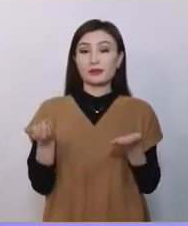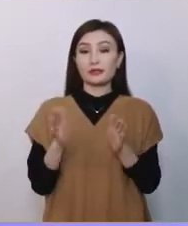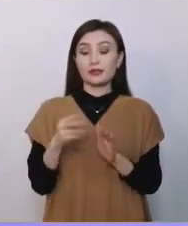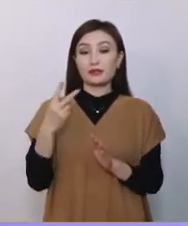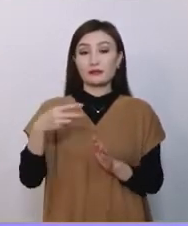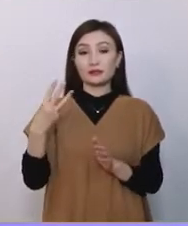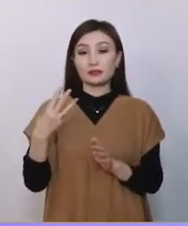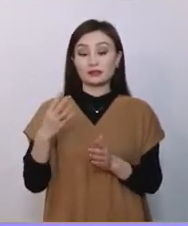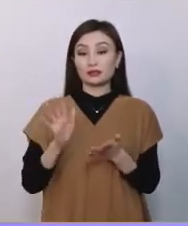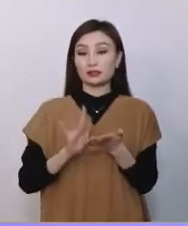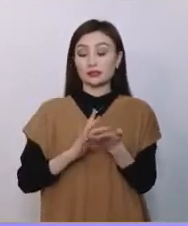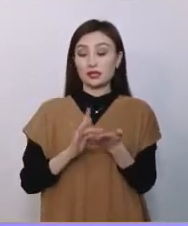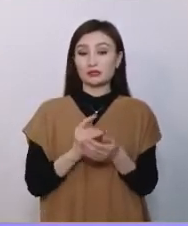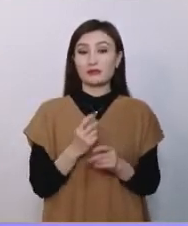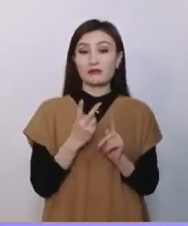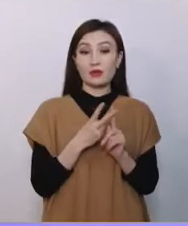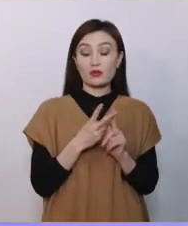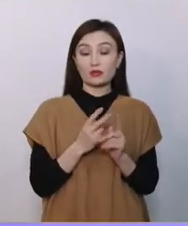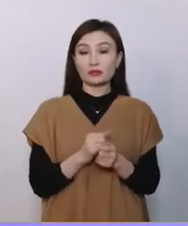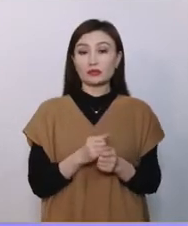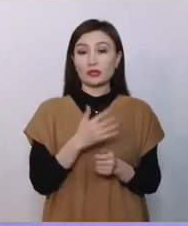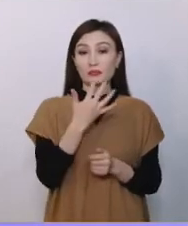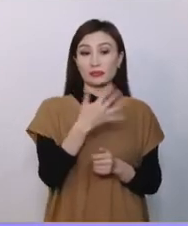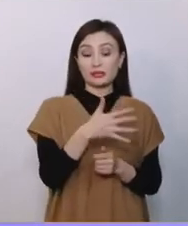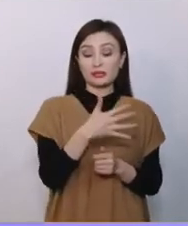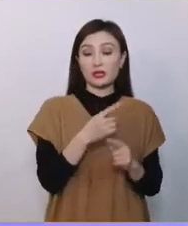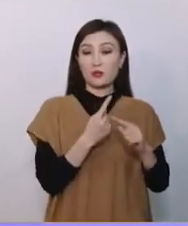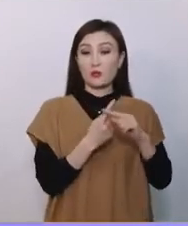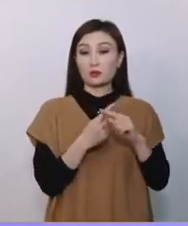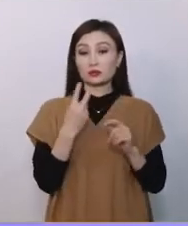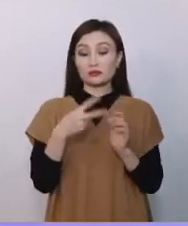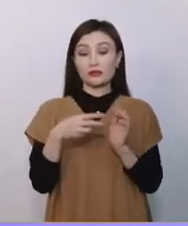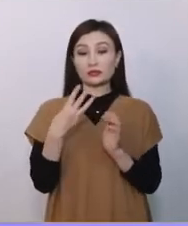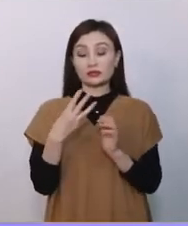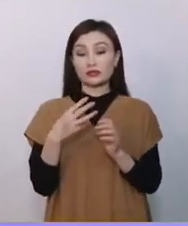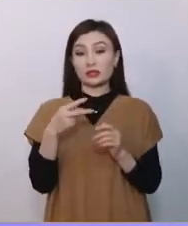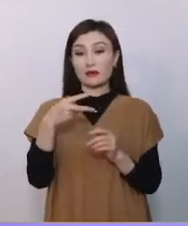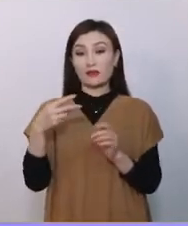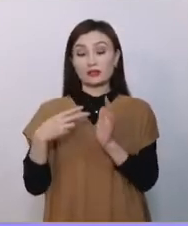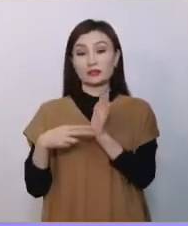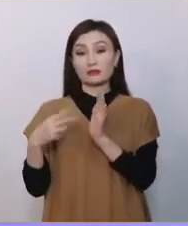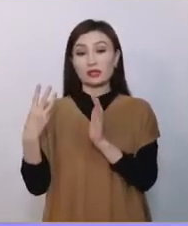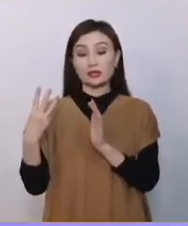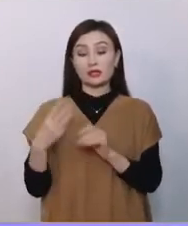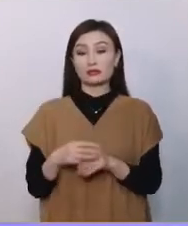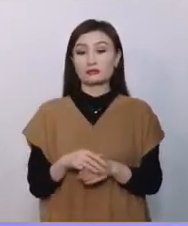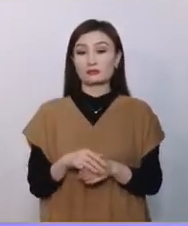23 тетрадей второе действие 50 плюс 23 равно 73